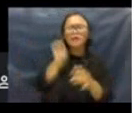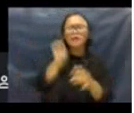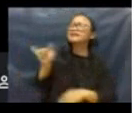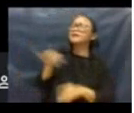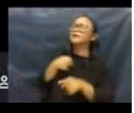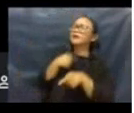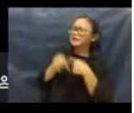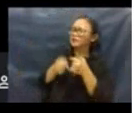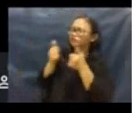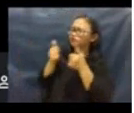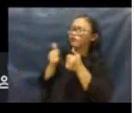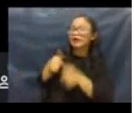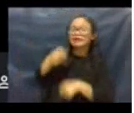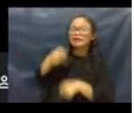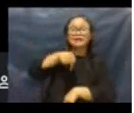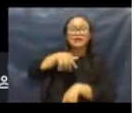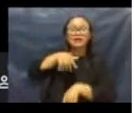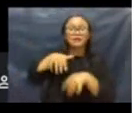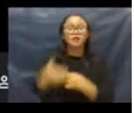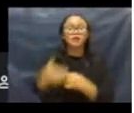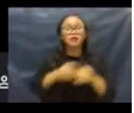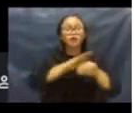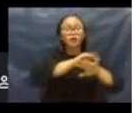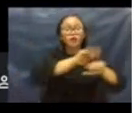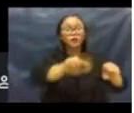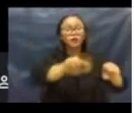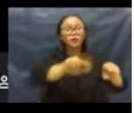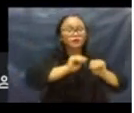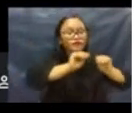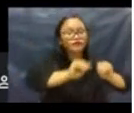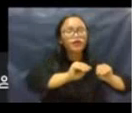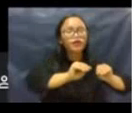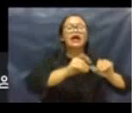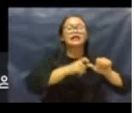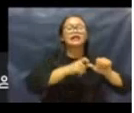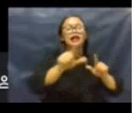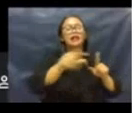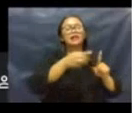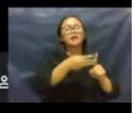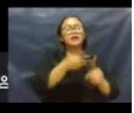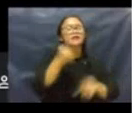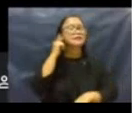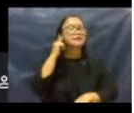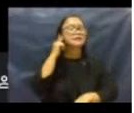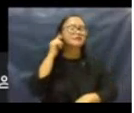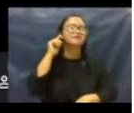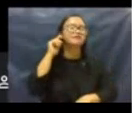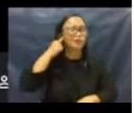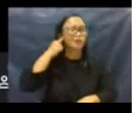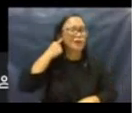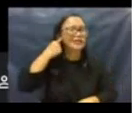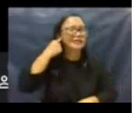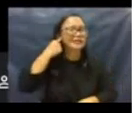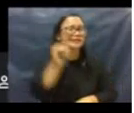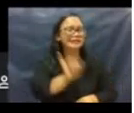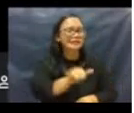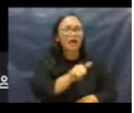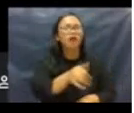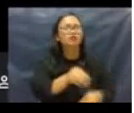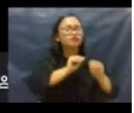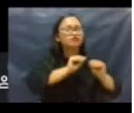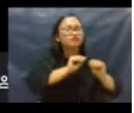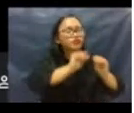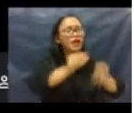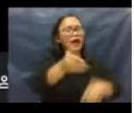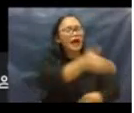saat ini saya mengajar murid berkebutuhan khusus hambatan pendengaran atau tuli. Saya yakin murid-murid saya